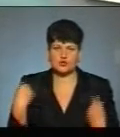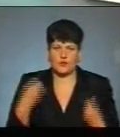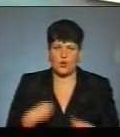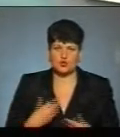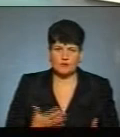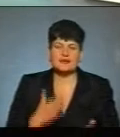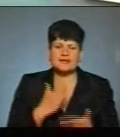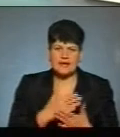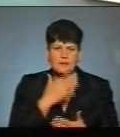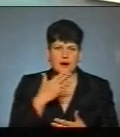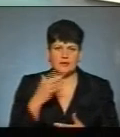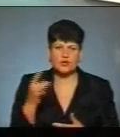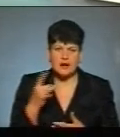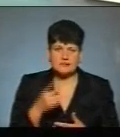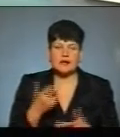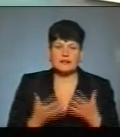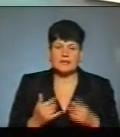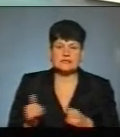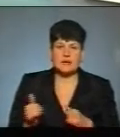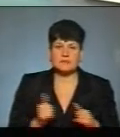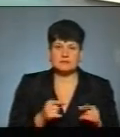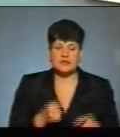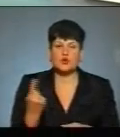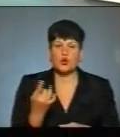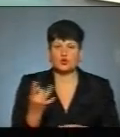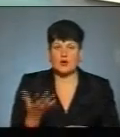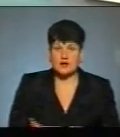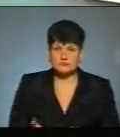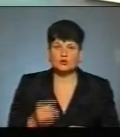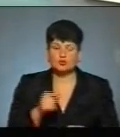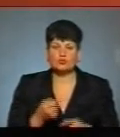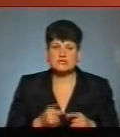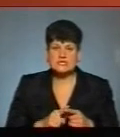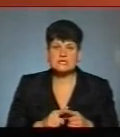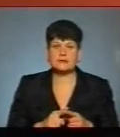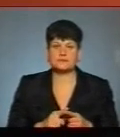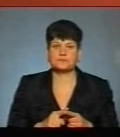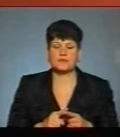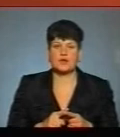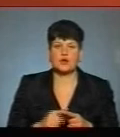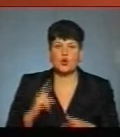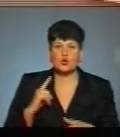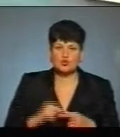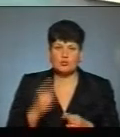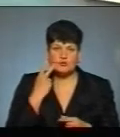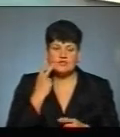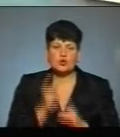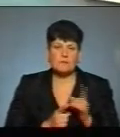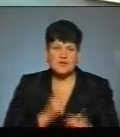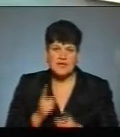і багаторазові, але забезпечені в даному випадку одноразовими. Тому ці костюми постійно міняються, їх утилізується і